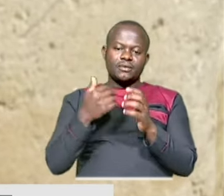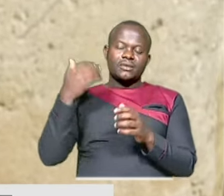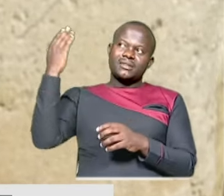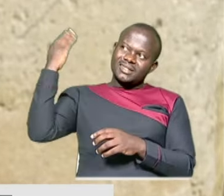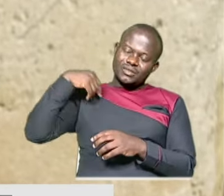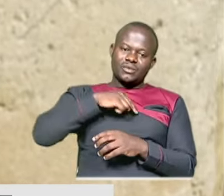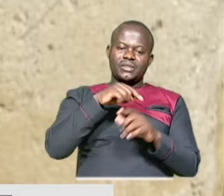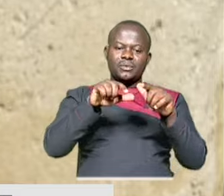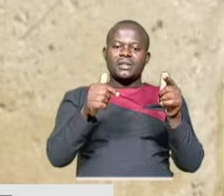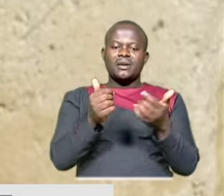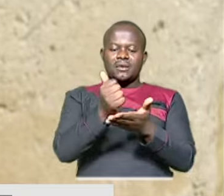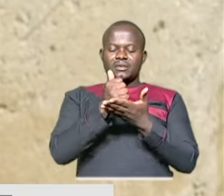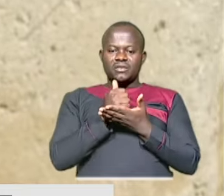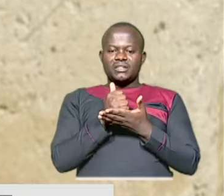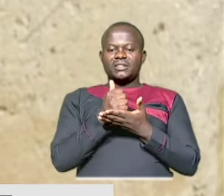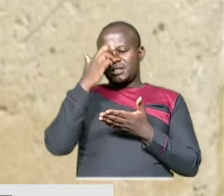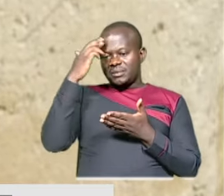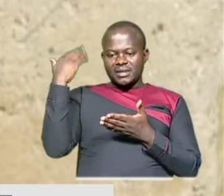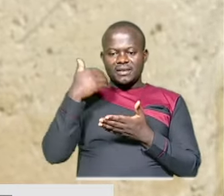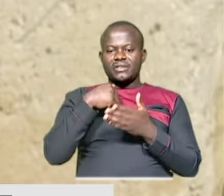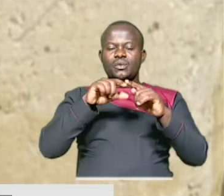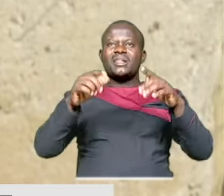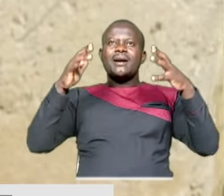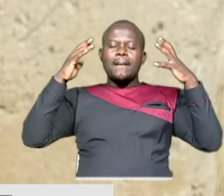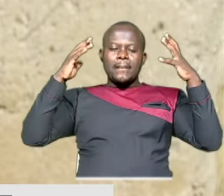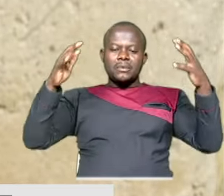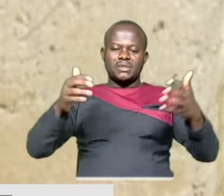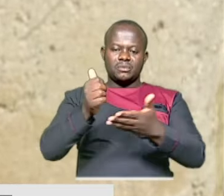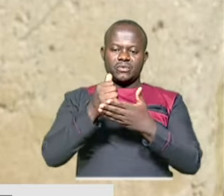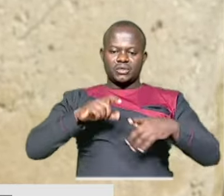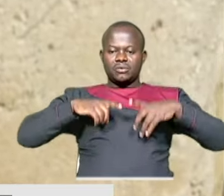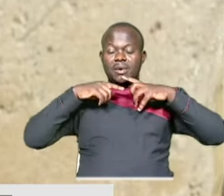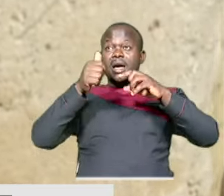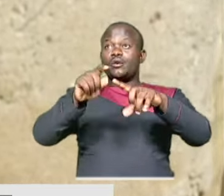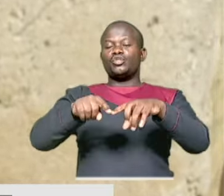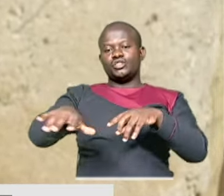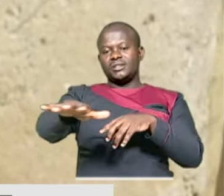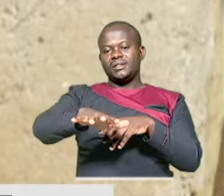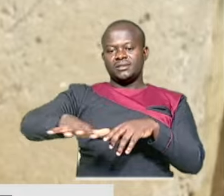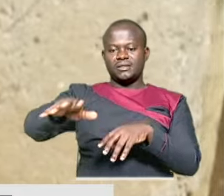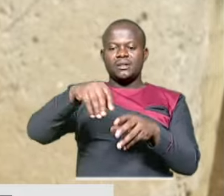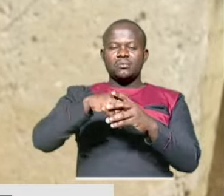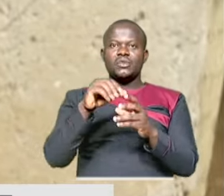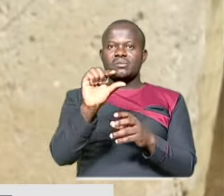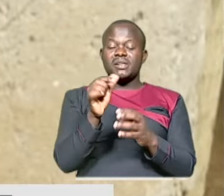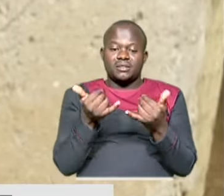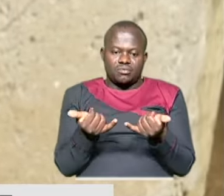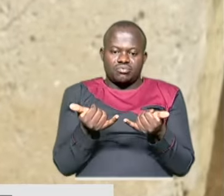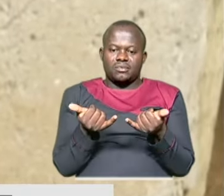ubutaka budutunze kandi nari mfite ubutaka bunini buntunze ariho nshingiye muri make ubu